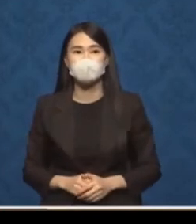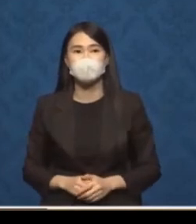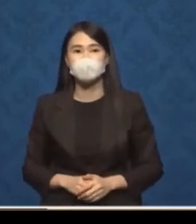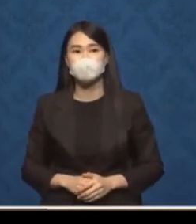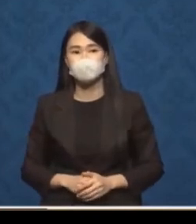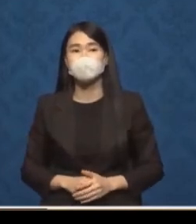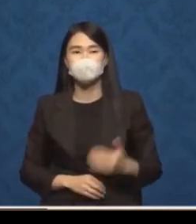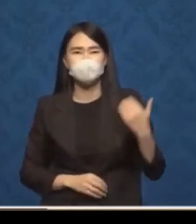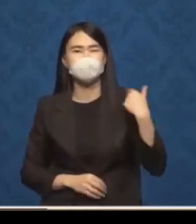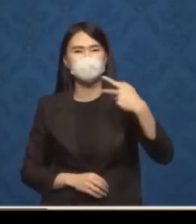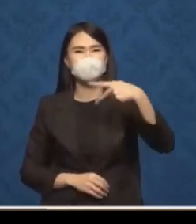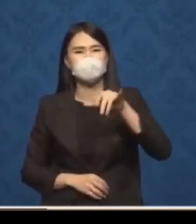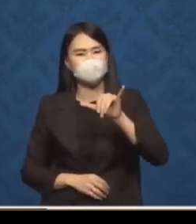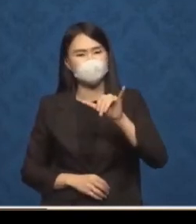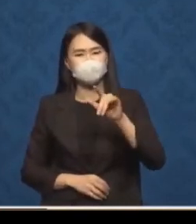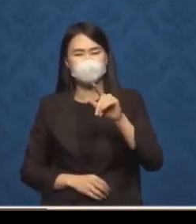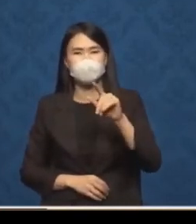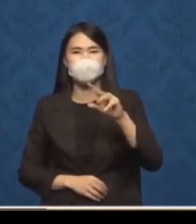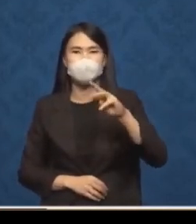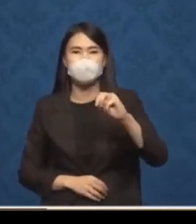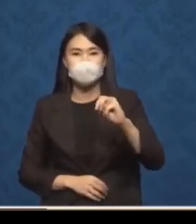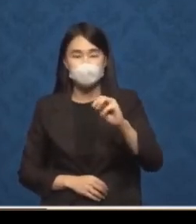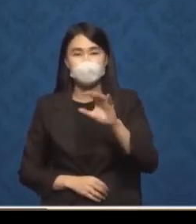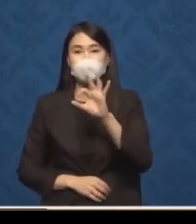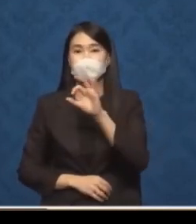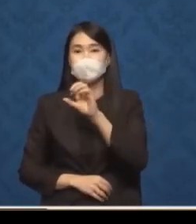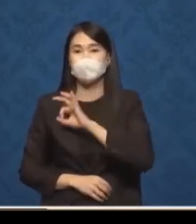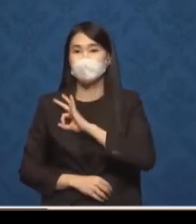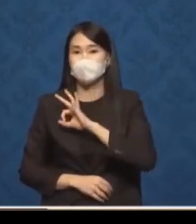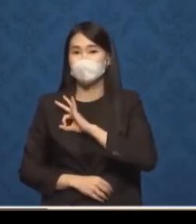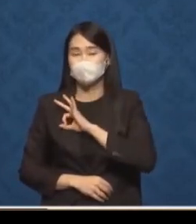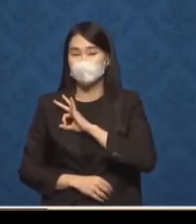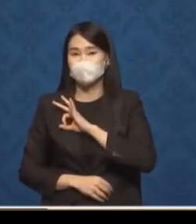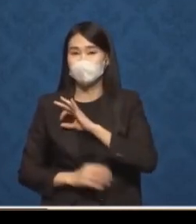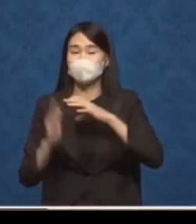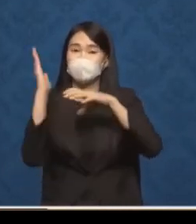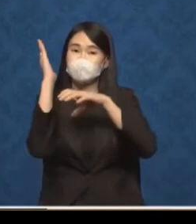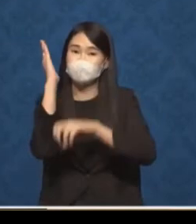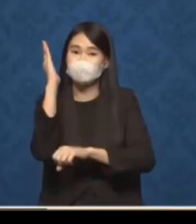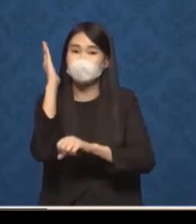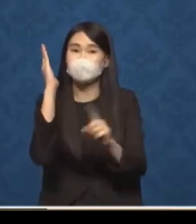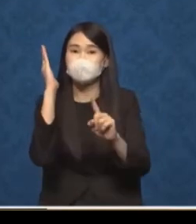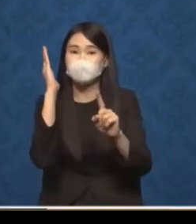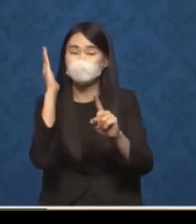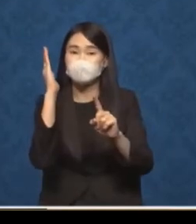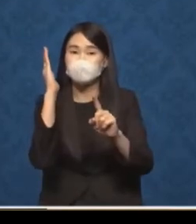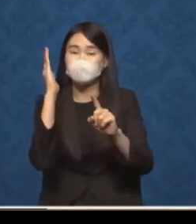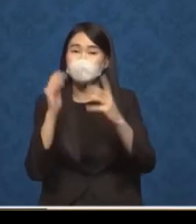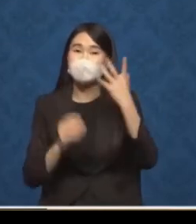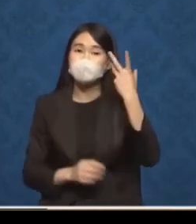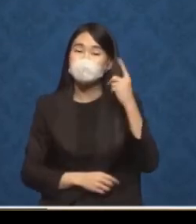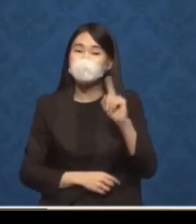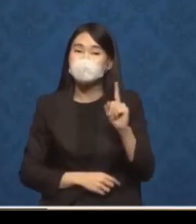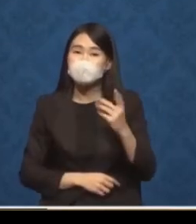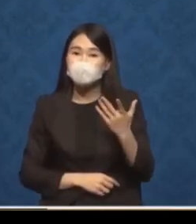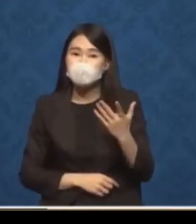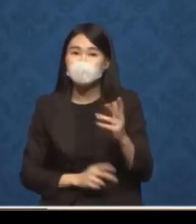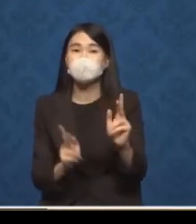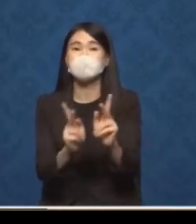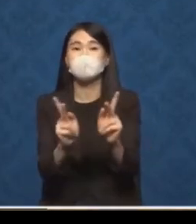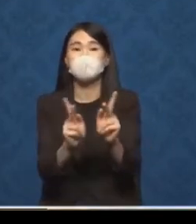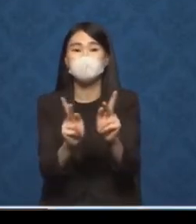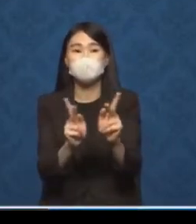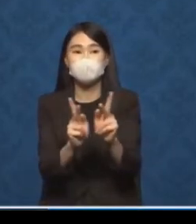มีท่านพยมท่านพยมพรมเพชรท่านสสจากสงขลาเรื่องกังวลเรื่องกรรมธิการ